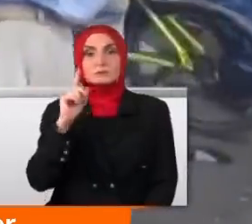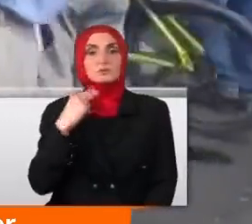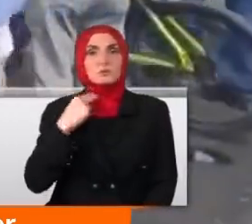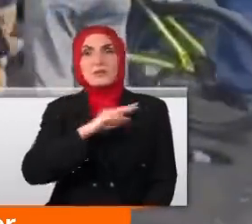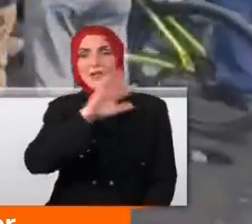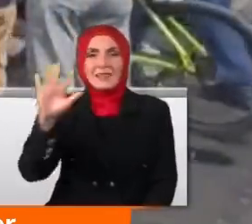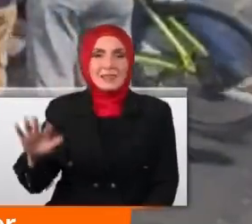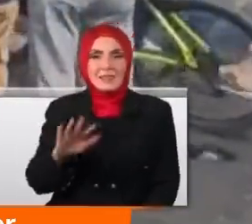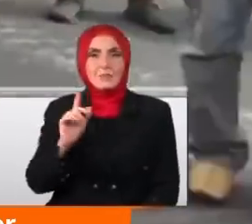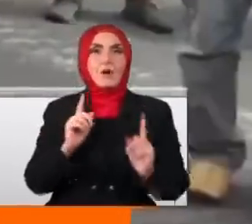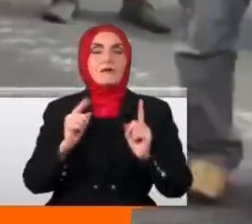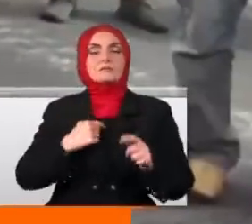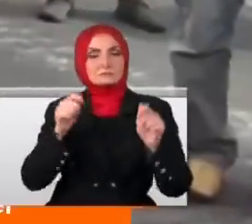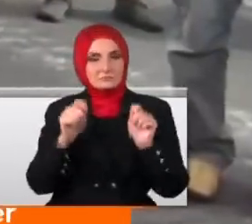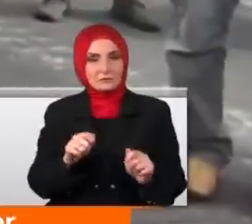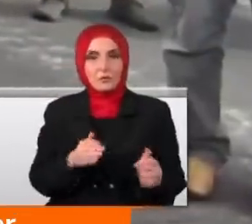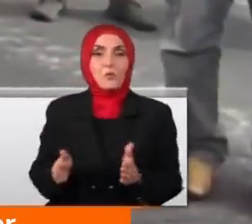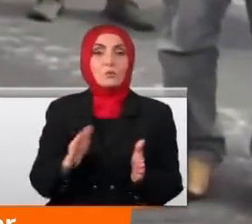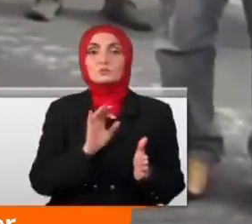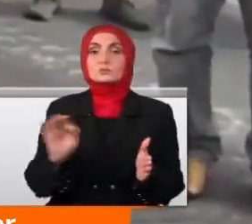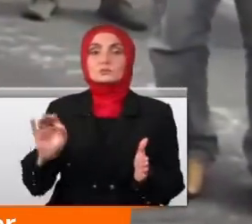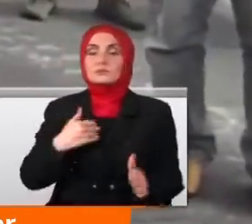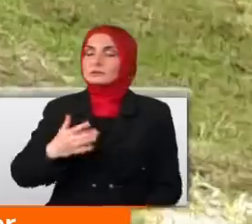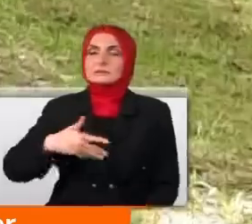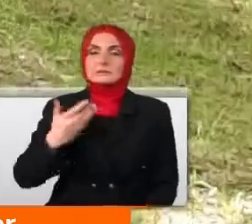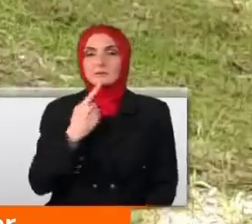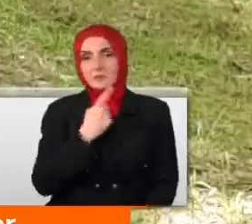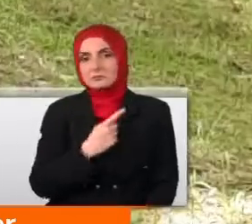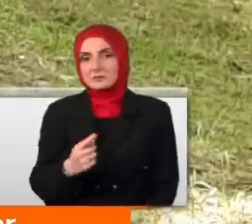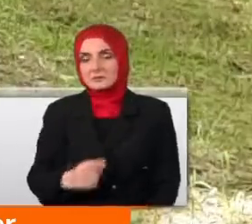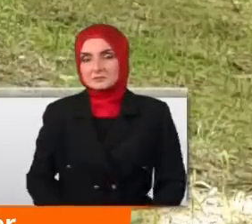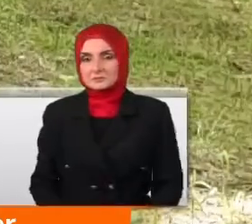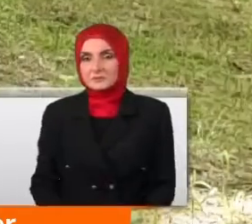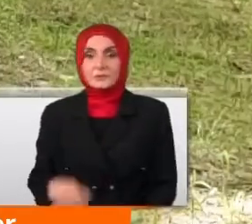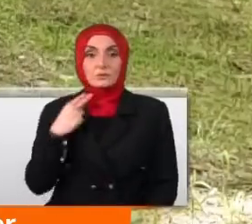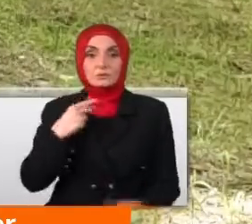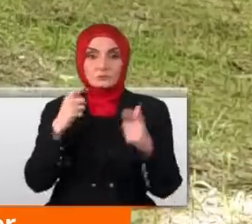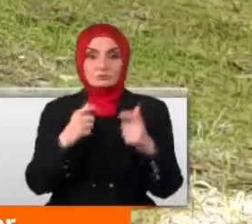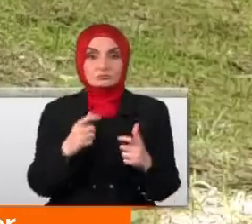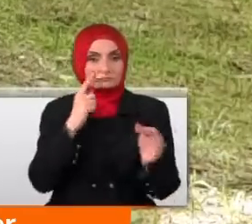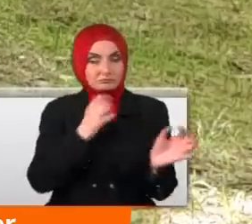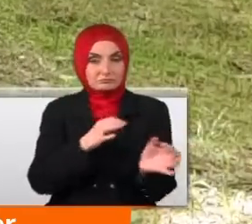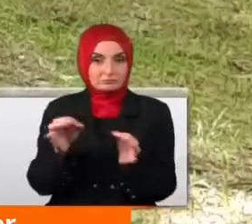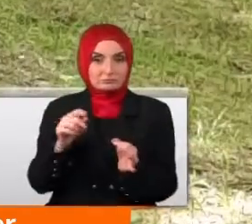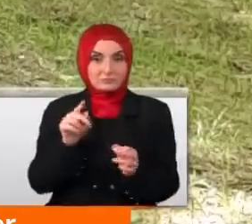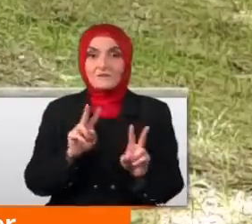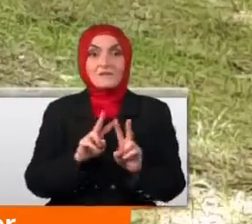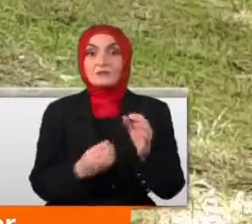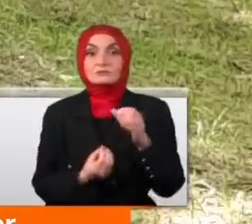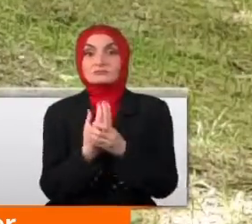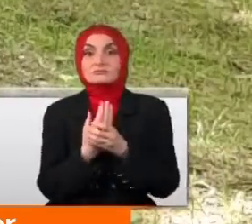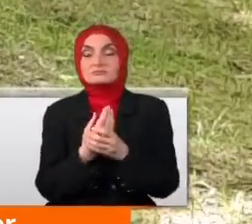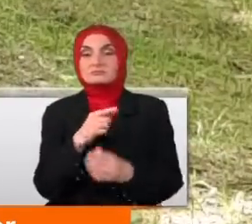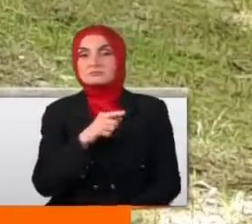yolsuzluk istemiyoruz sözleri kalkışmanın sürecinin ayak sesleriydi. Rusya'da tüm gözler Wagner'in kurucusu Prigojin'e çevrilmiş